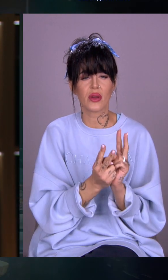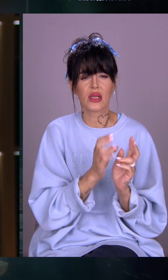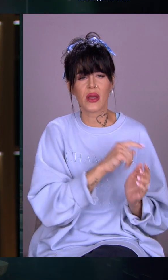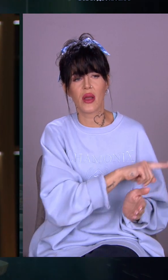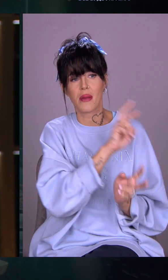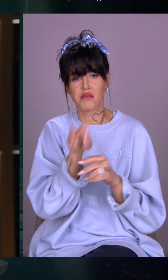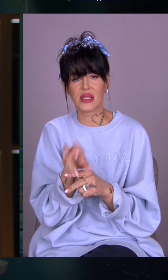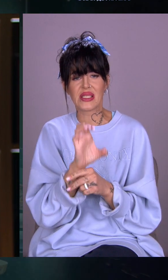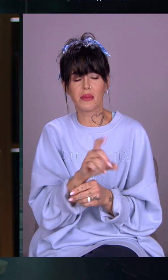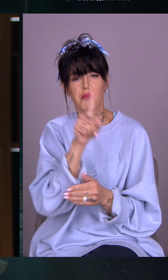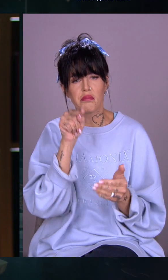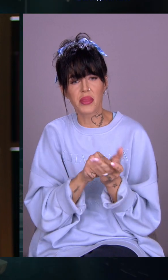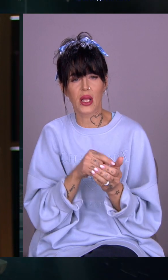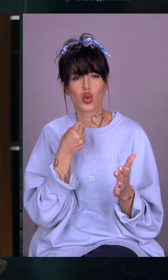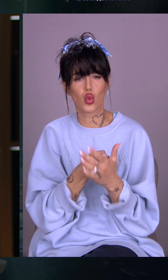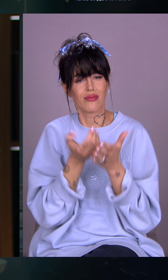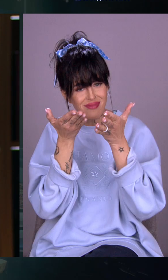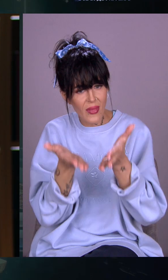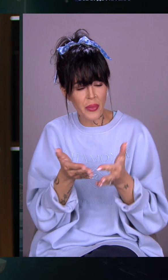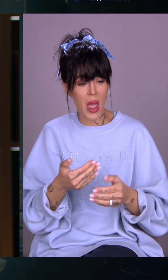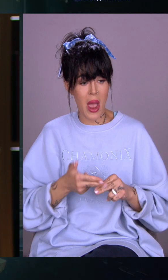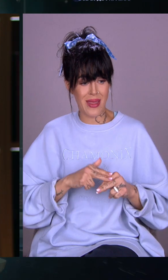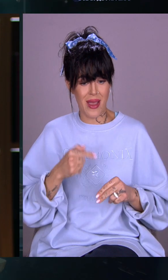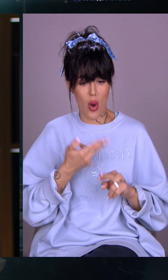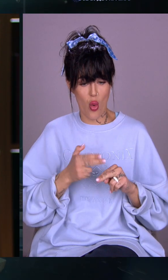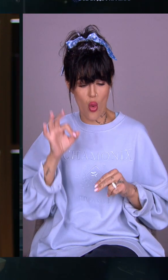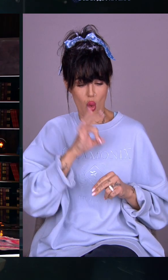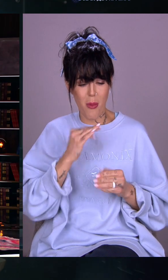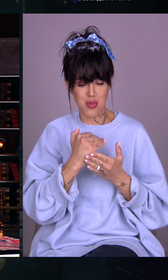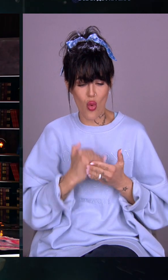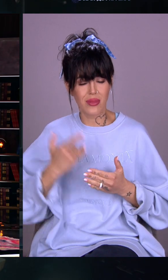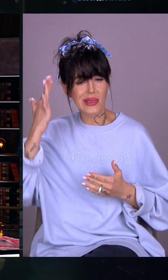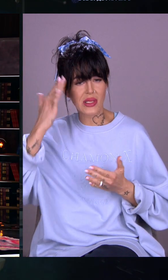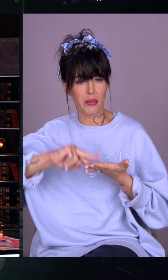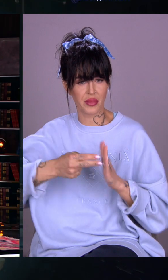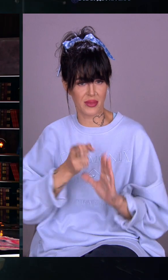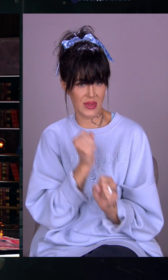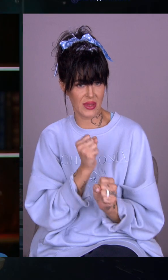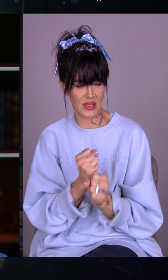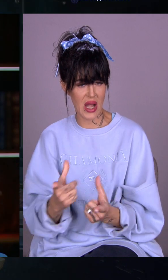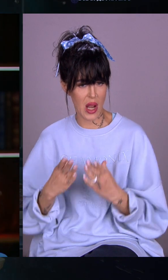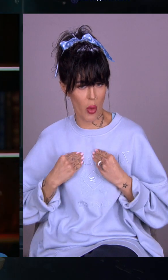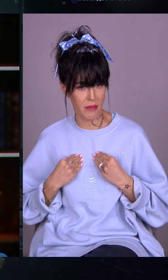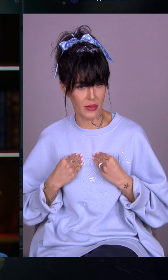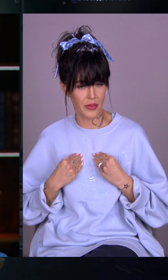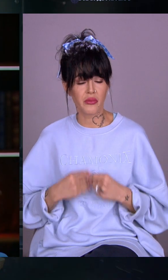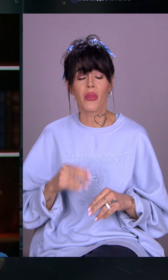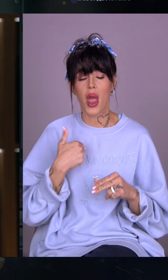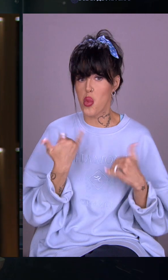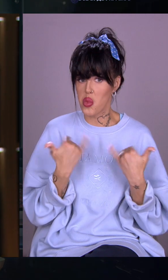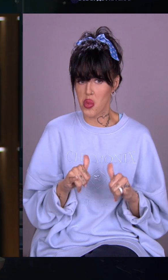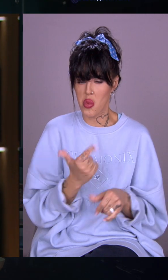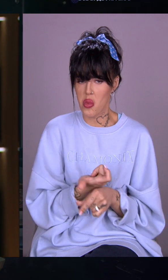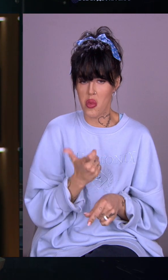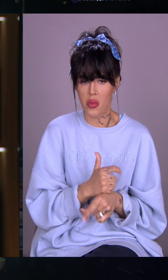питаннями, до мене з приводу того проєкту, який ми планували разом зробити. Я здивувався, тому що ви